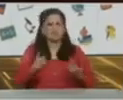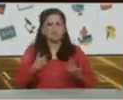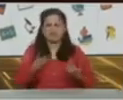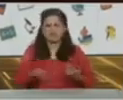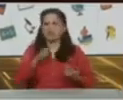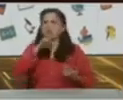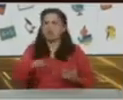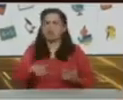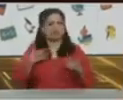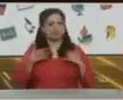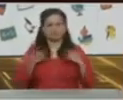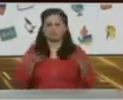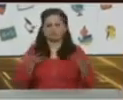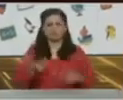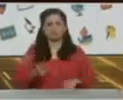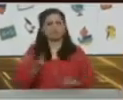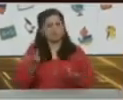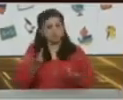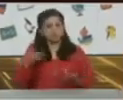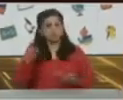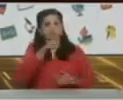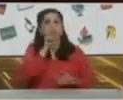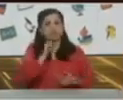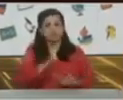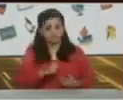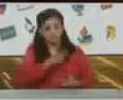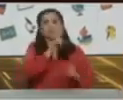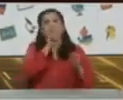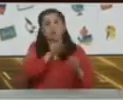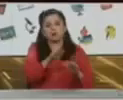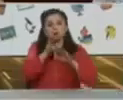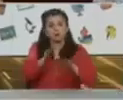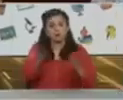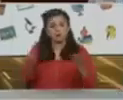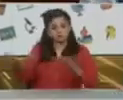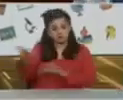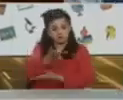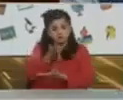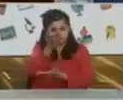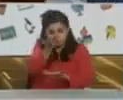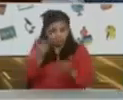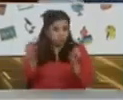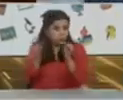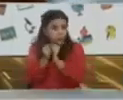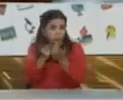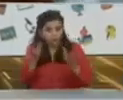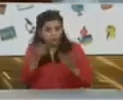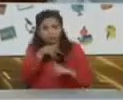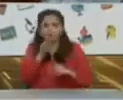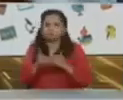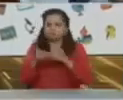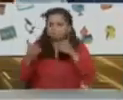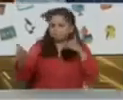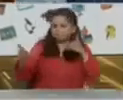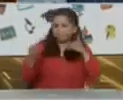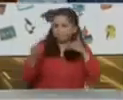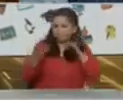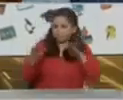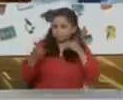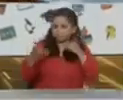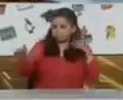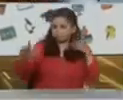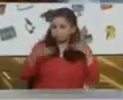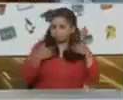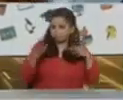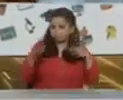तो बेशक अपने बच्चों के साथ डिस्टेंस बना ले,